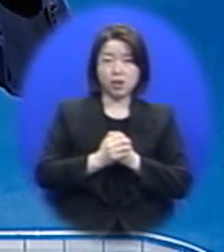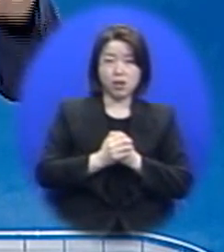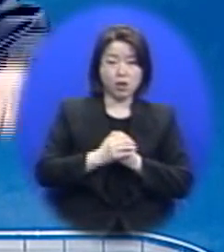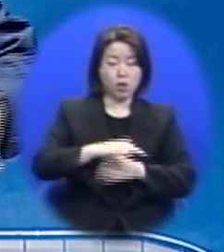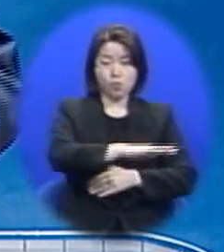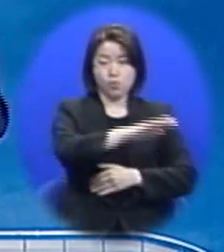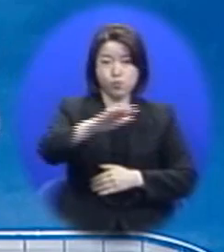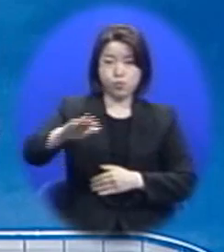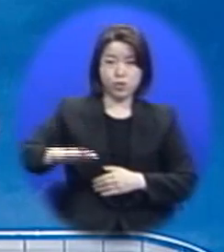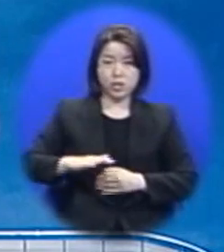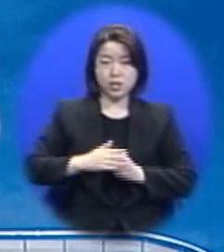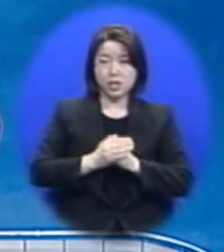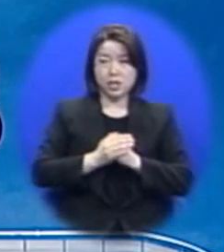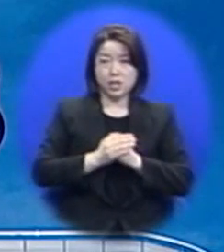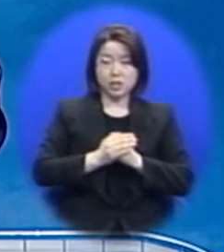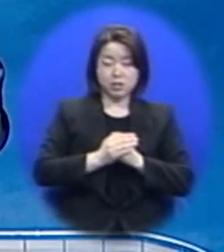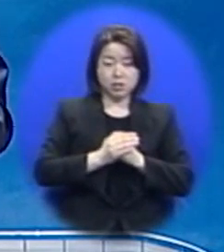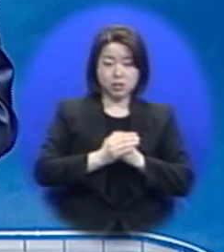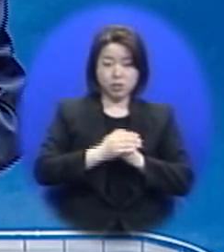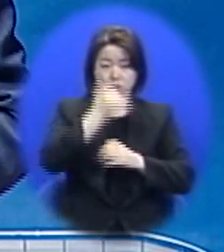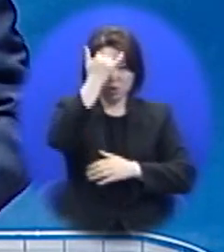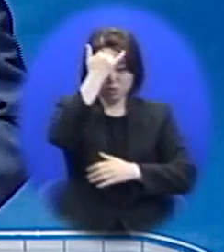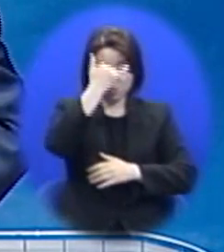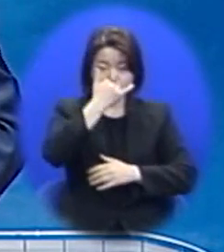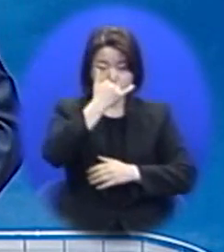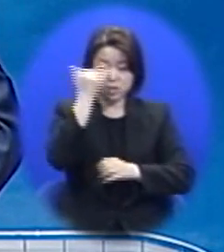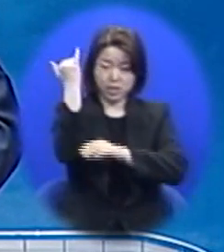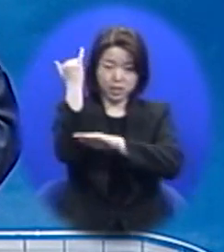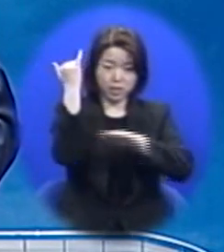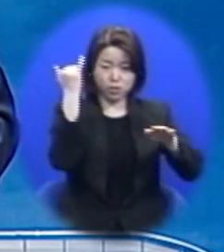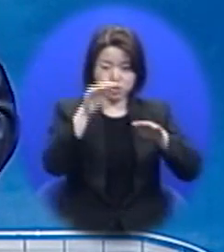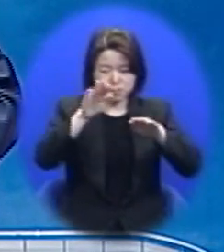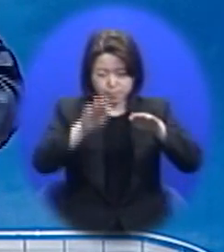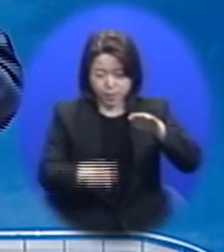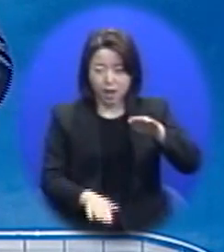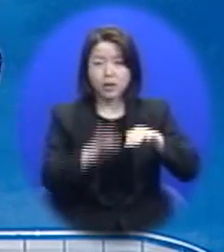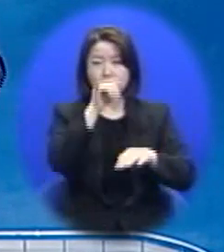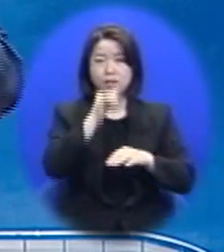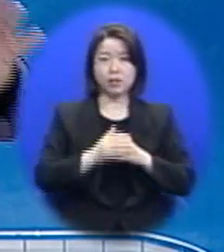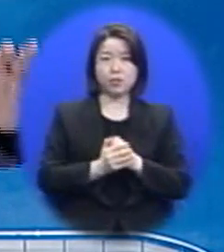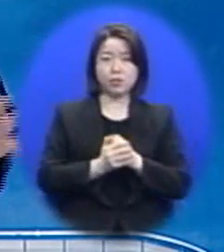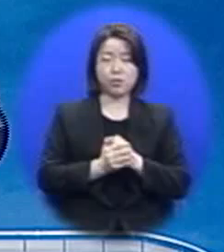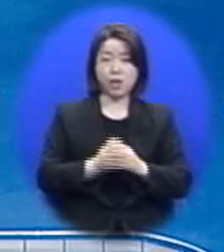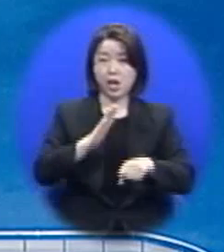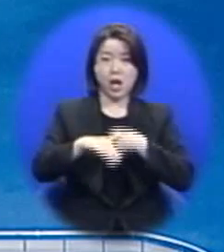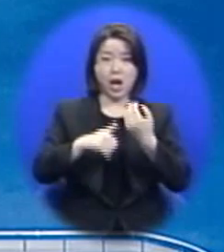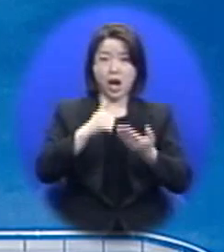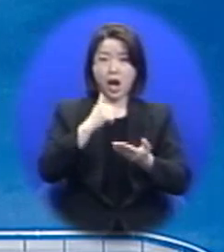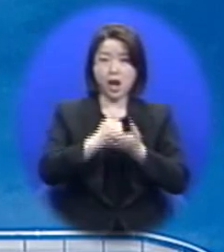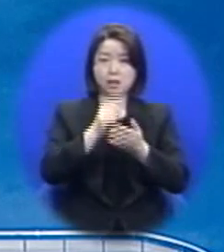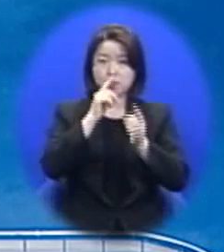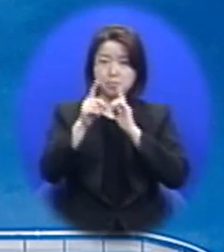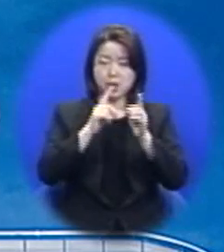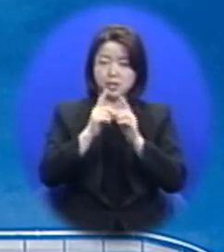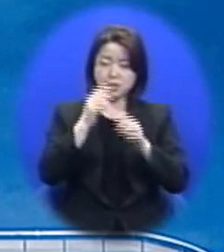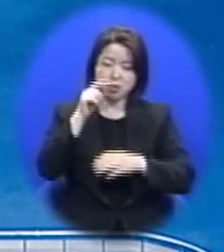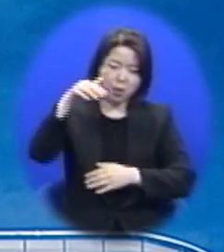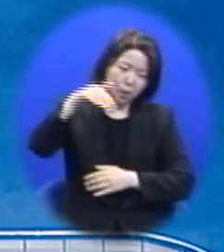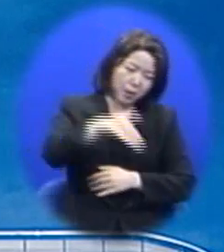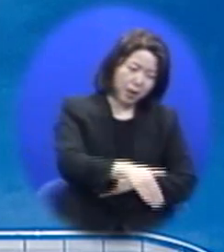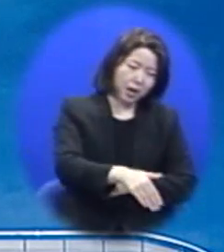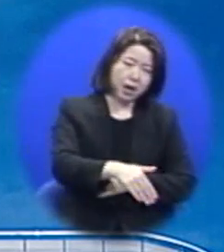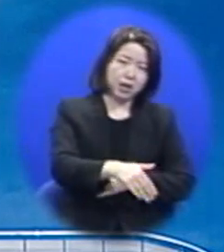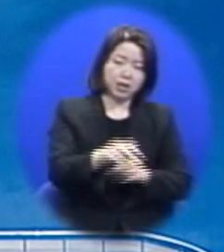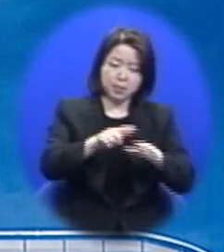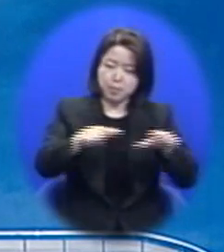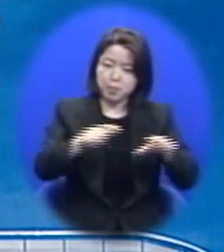기준이 형편없이 낮아지고 하나님의 말씀을 대적하는 것이 이제는 일반화되어 버린, 영적으로는